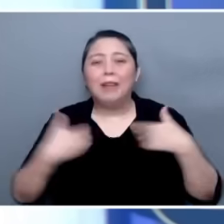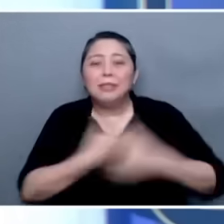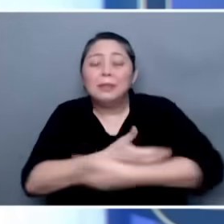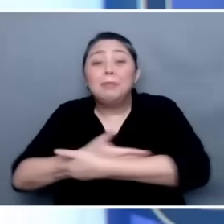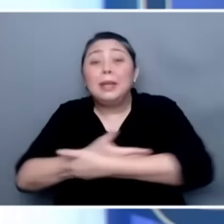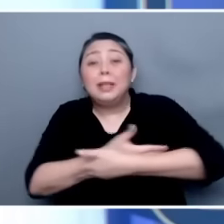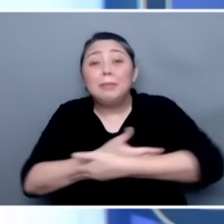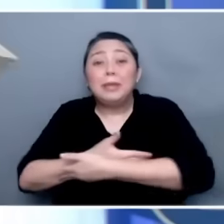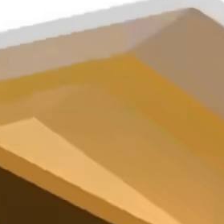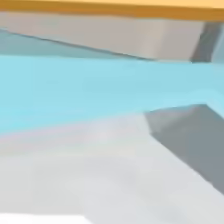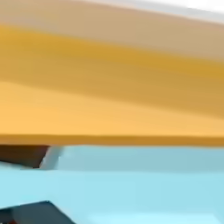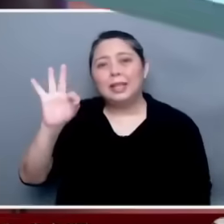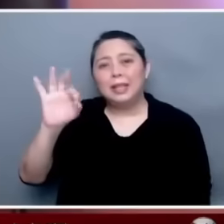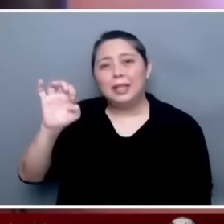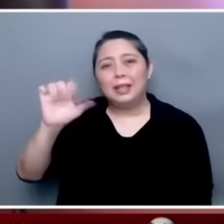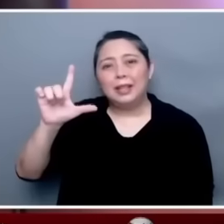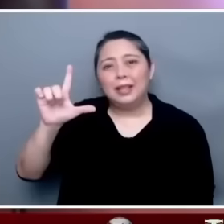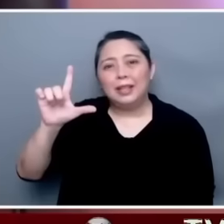Mario Dumawal.